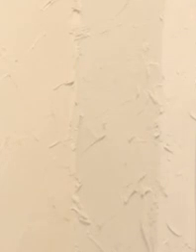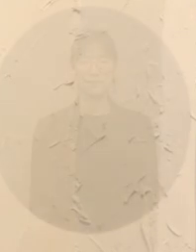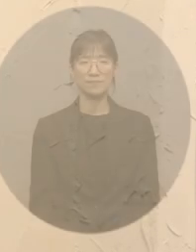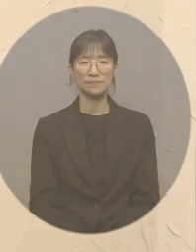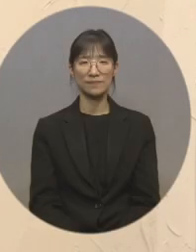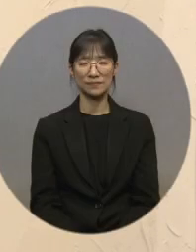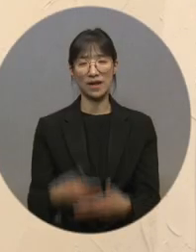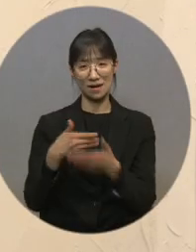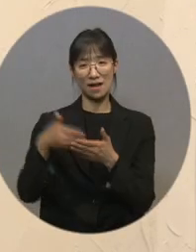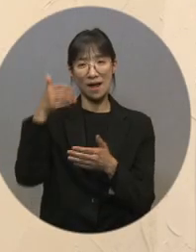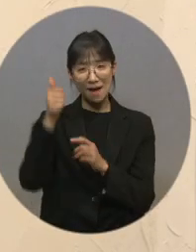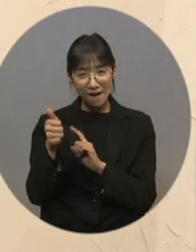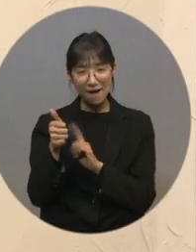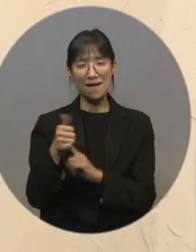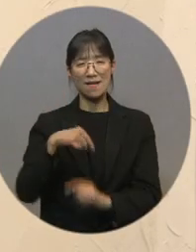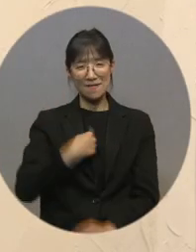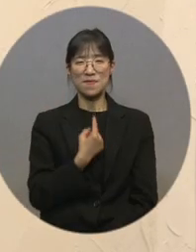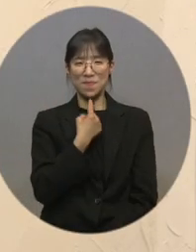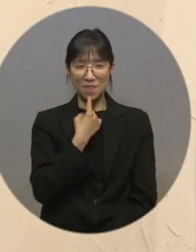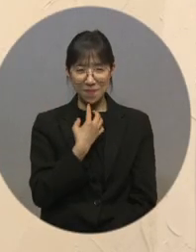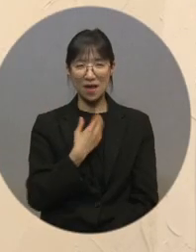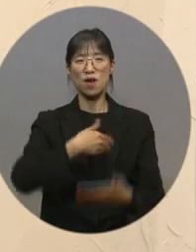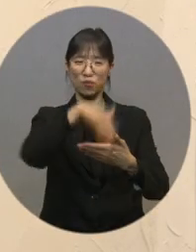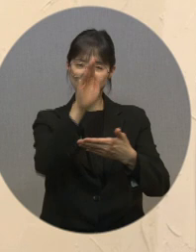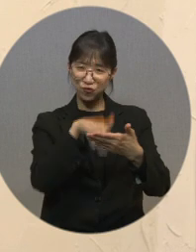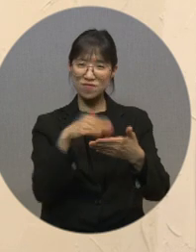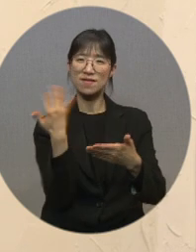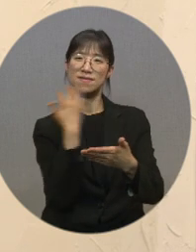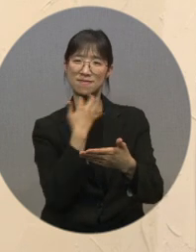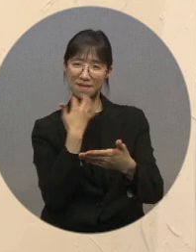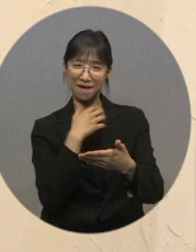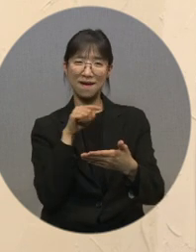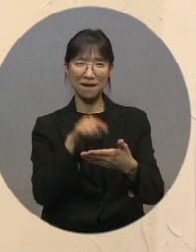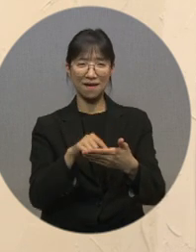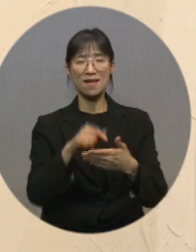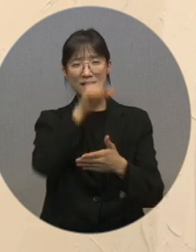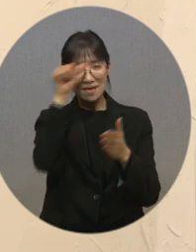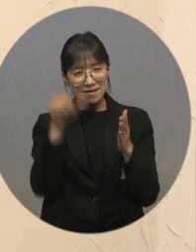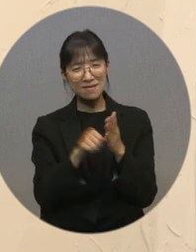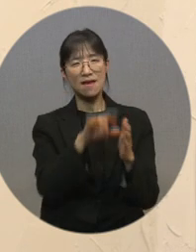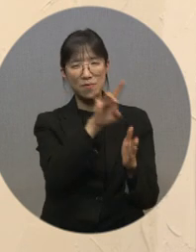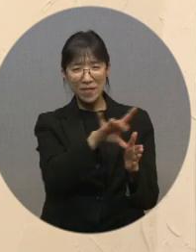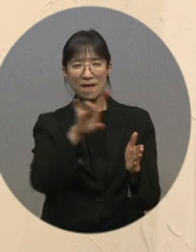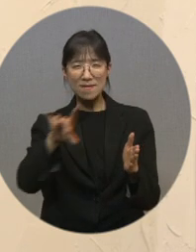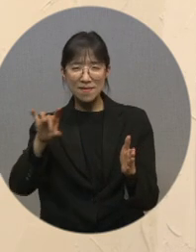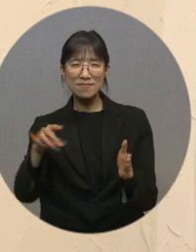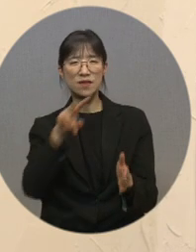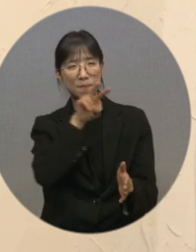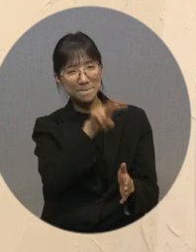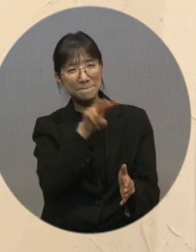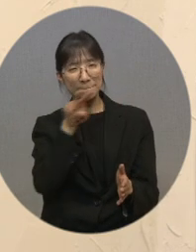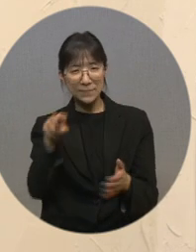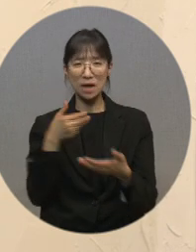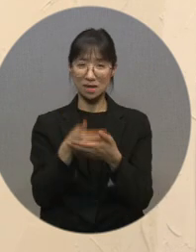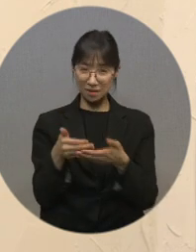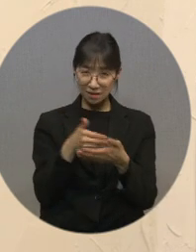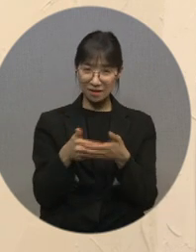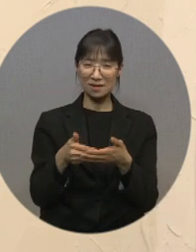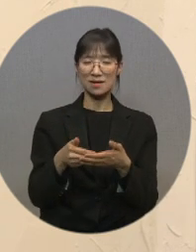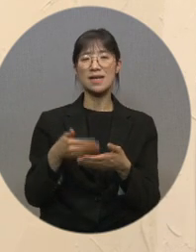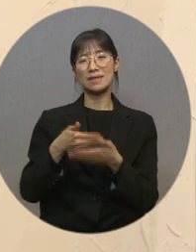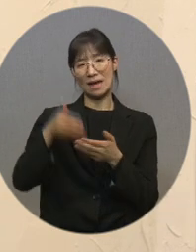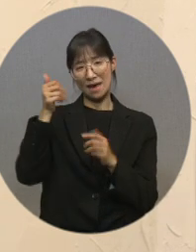작가는 작가만의 붓질과 색감으로 인생의 매 순간을 바라보면서 그림을 그리는 것은